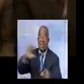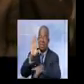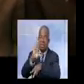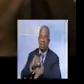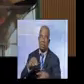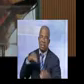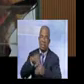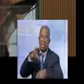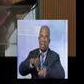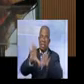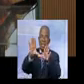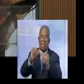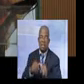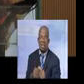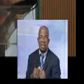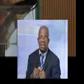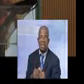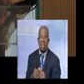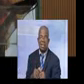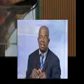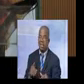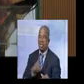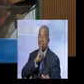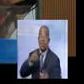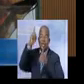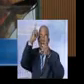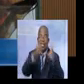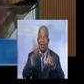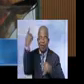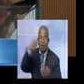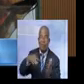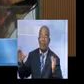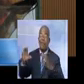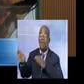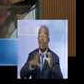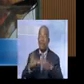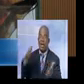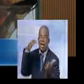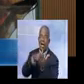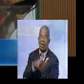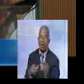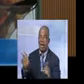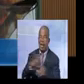d'Ivoire. Je marque mon accord pour élaborer un nouveau plan d'action triennal